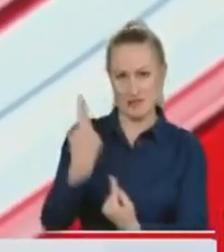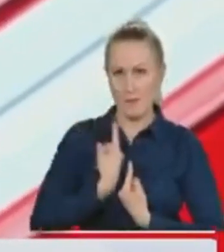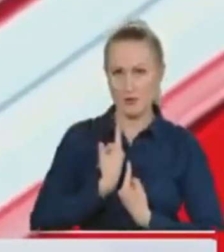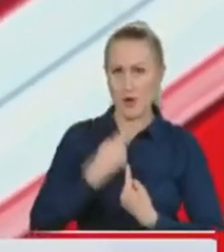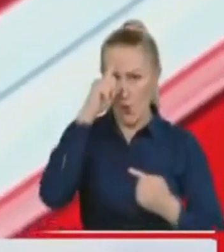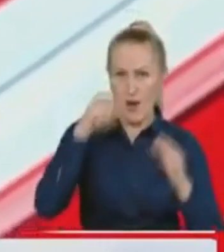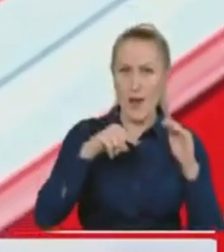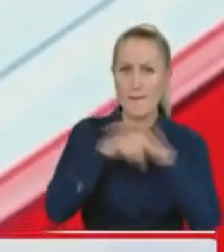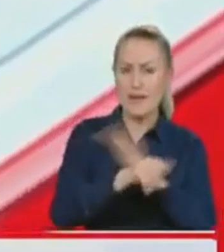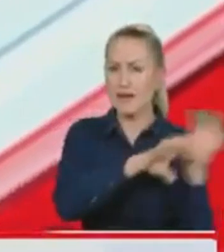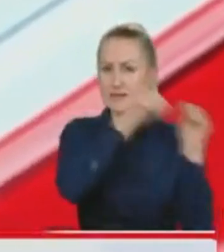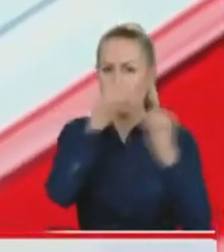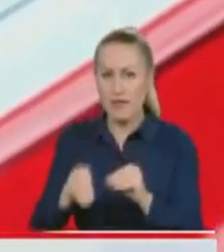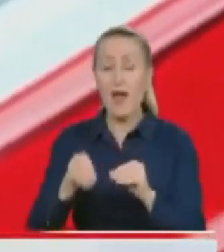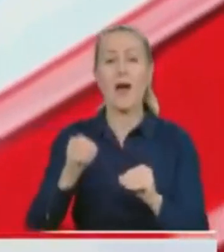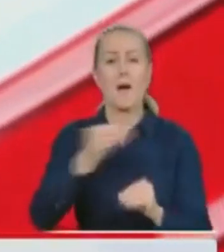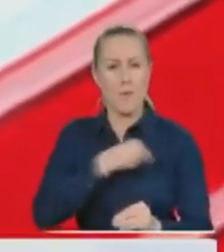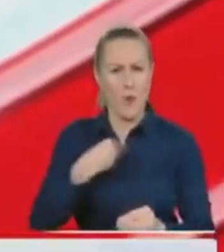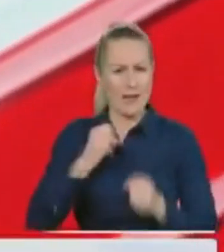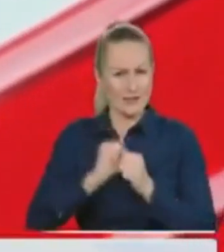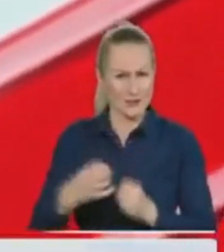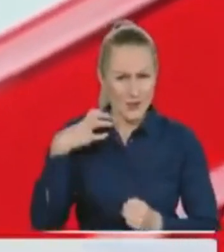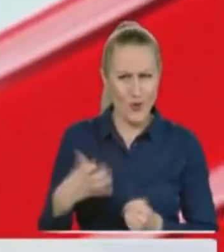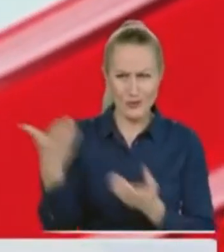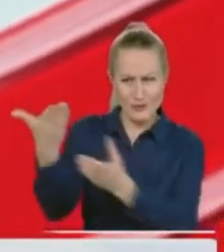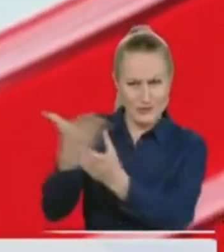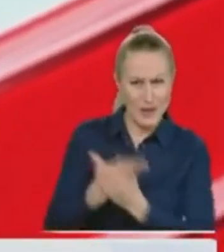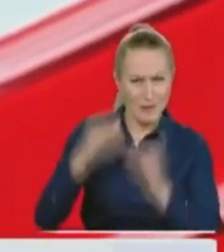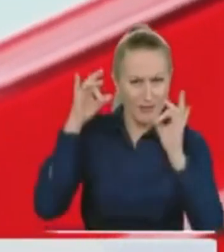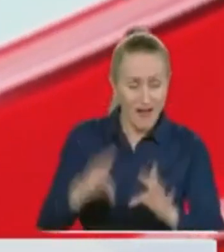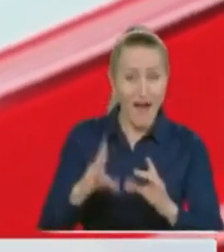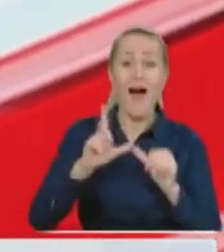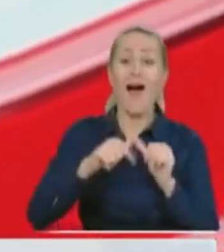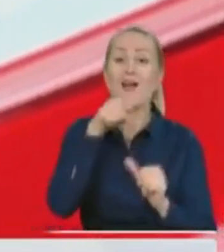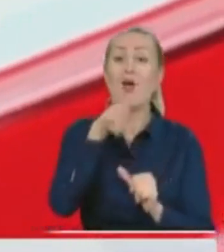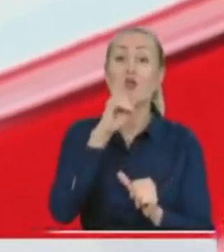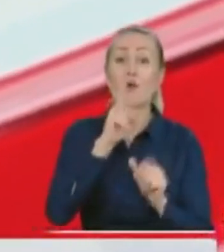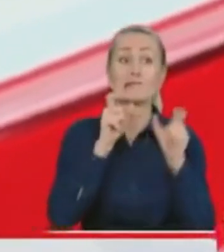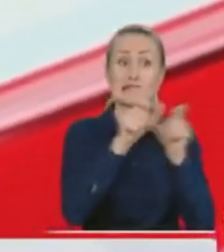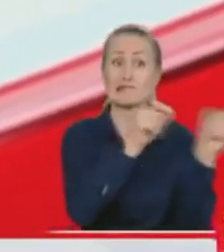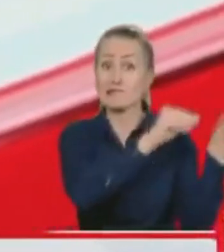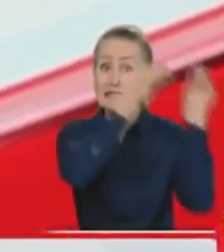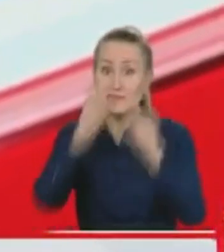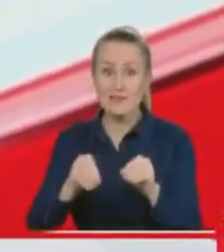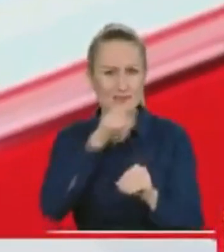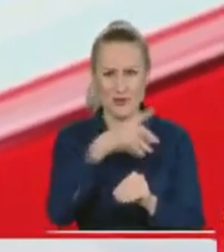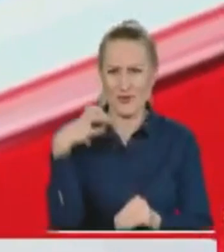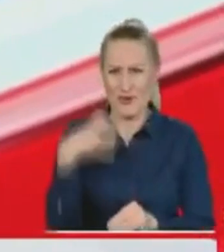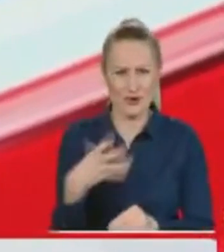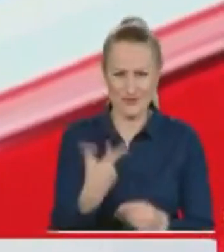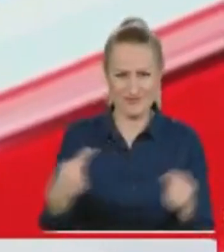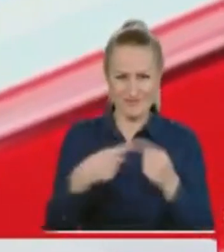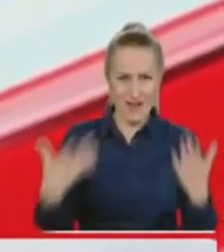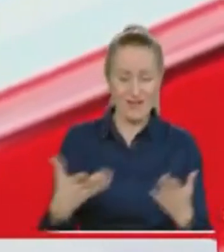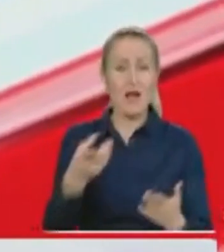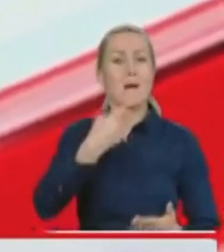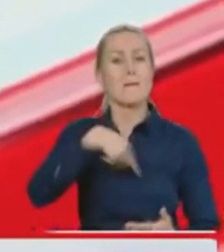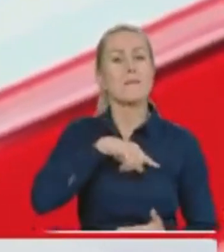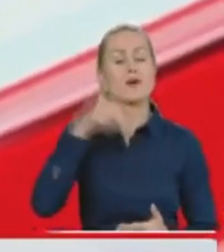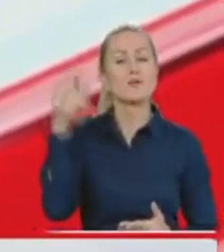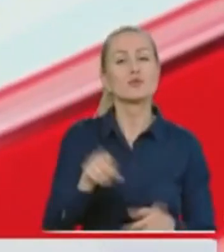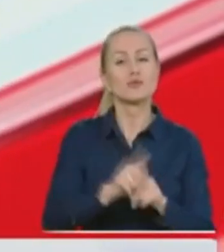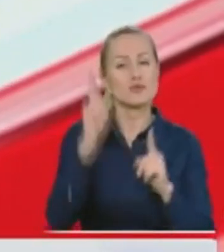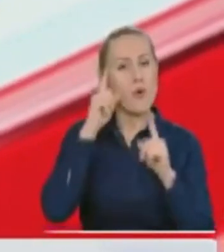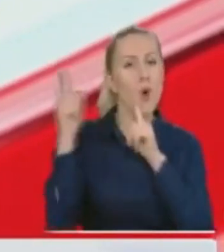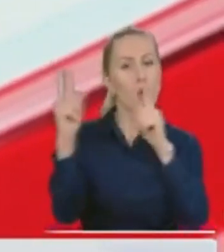бути відповідальна міграційна політика. Поляки – це гостинний народ, але ті, котрих присилають силою, це не гості.